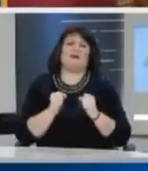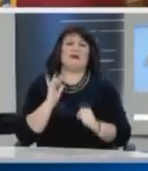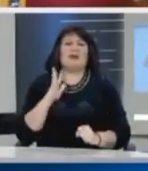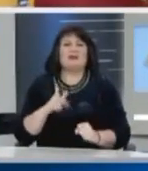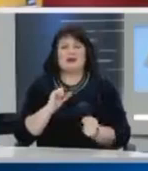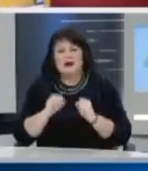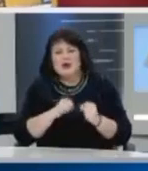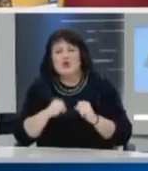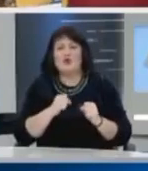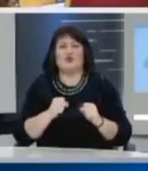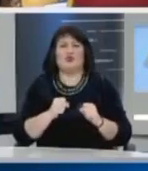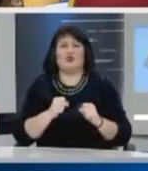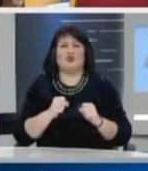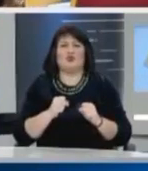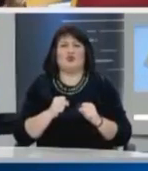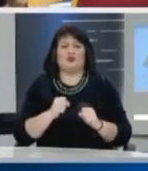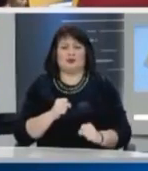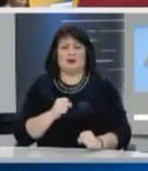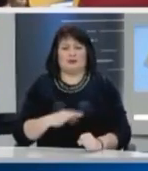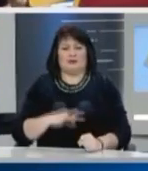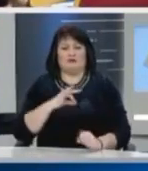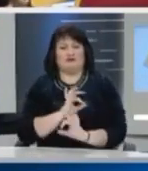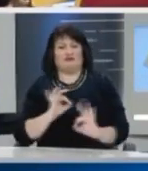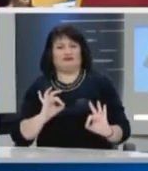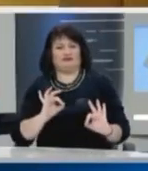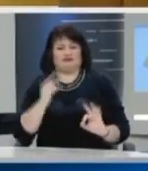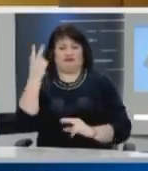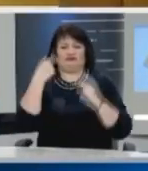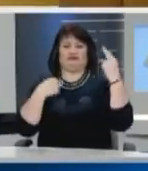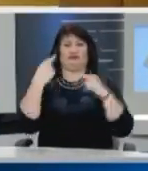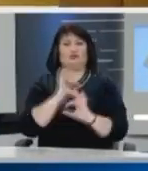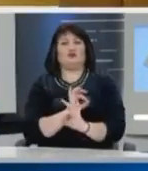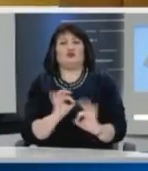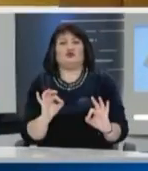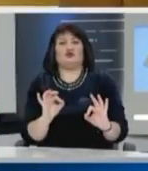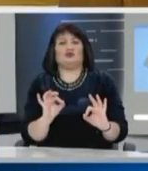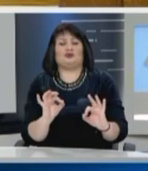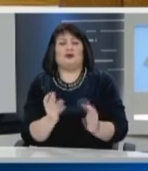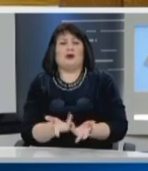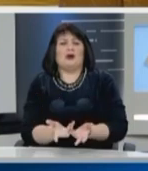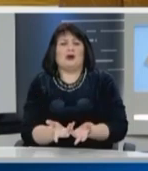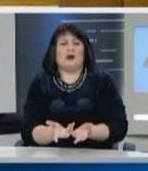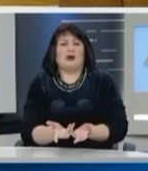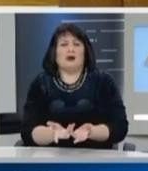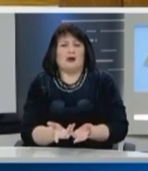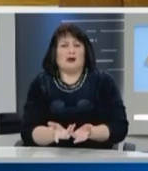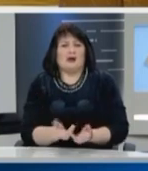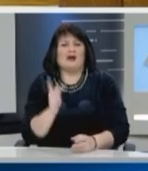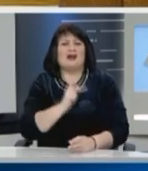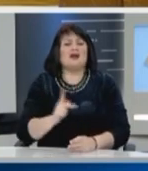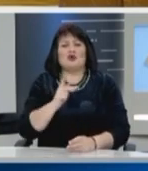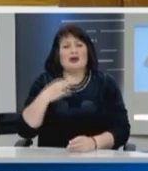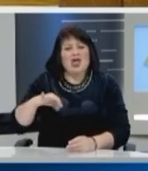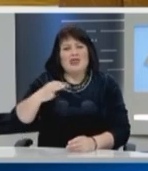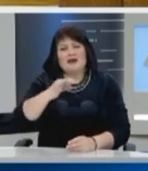τον καθημερινό αγώνα για την ενίσχυση της αξιοπιστίας της πολιτικής και των θεσμών, να μην μιλήσω μόνο για την ενίσχυση των κοινωνικά